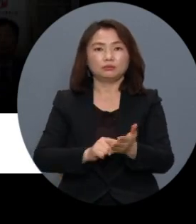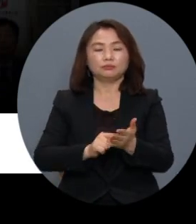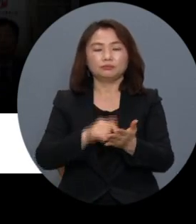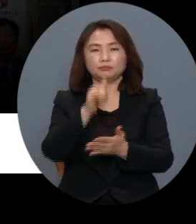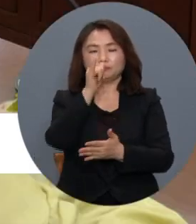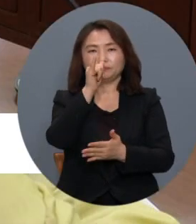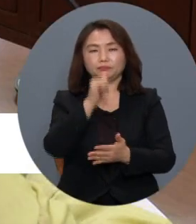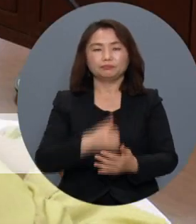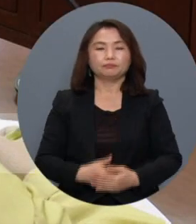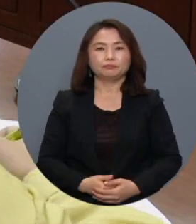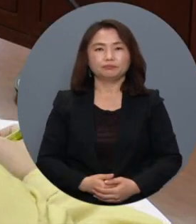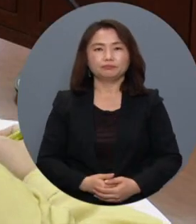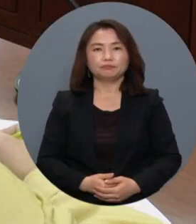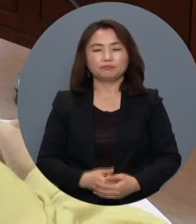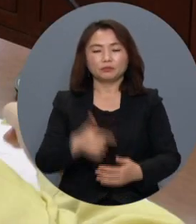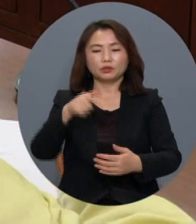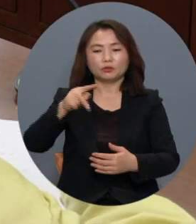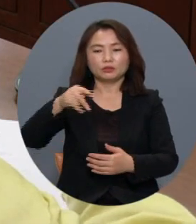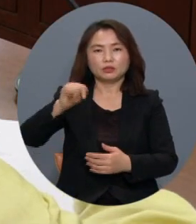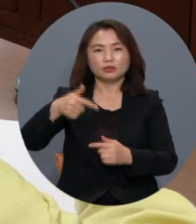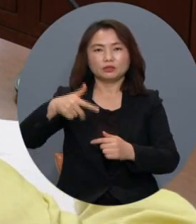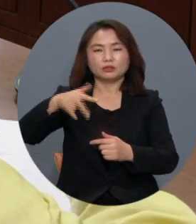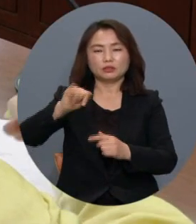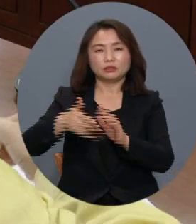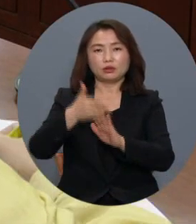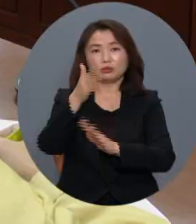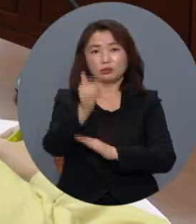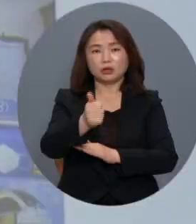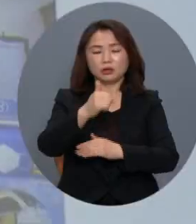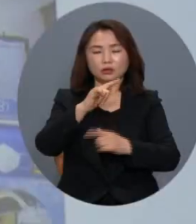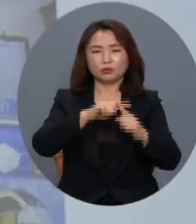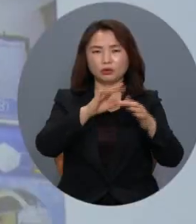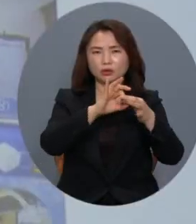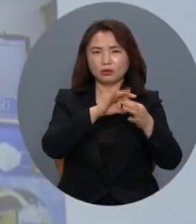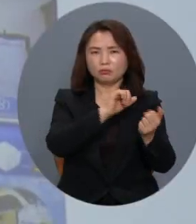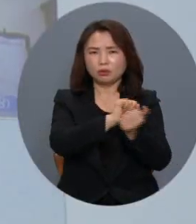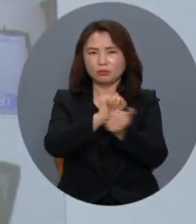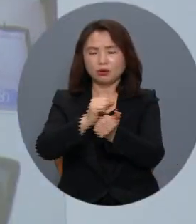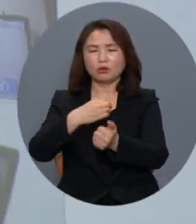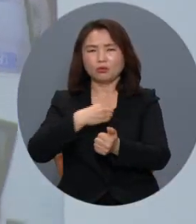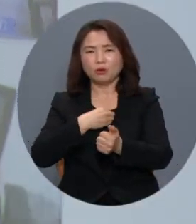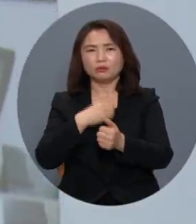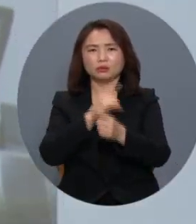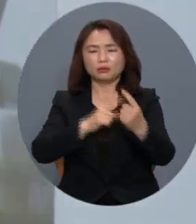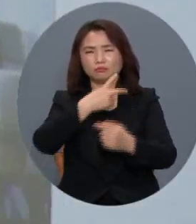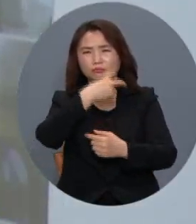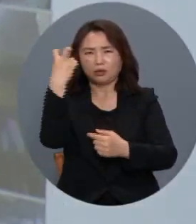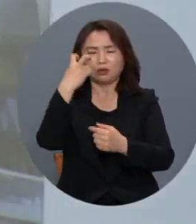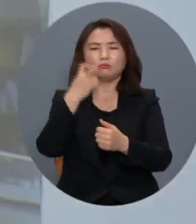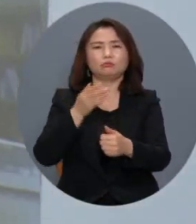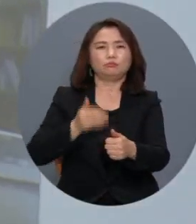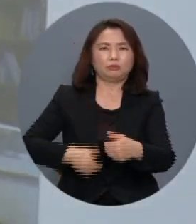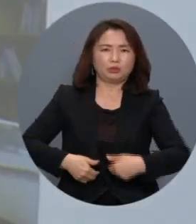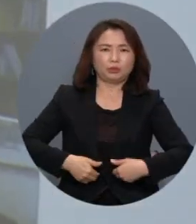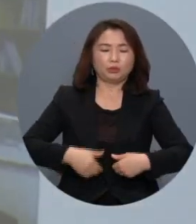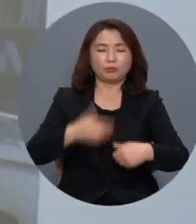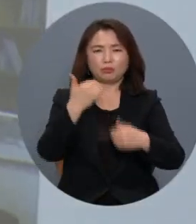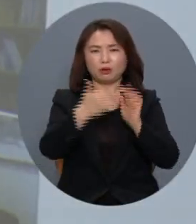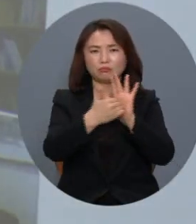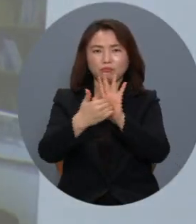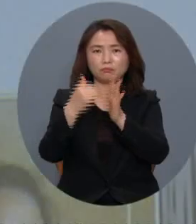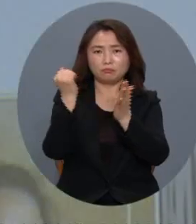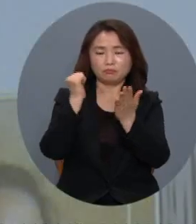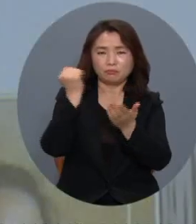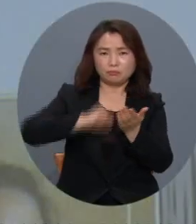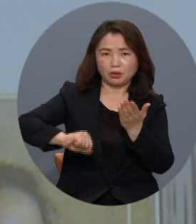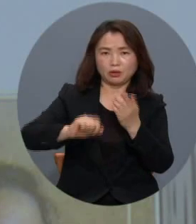제게 있습니다. 권영진 대구시장은 교회발 감염의 위험성을 한 번 더 상기하며 방역 수칙을 지키지